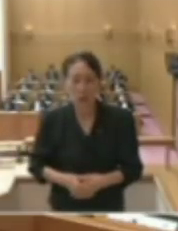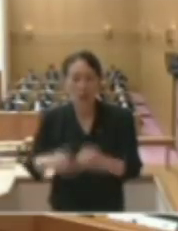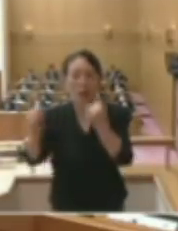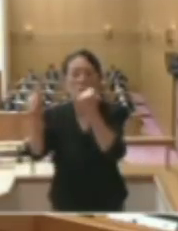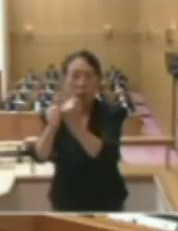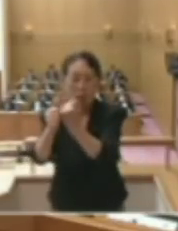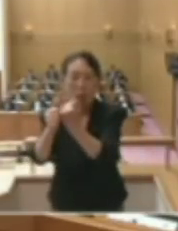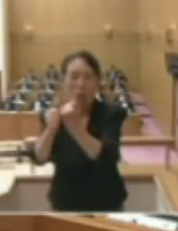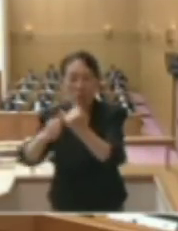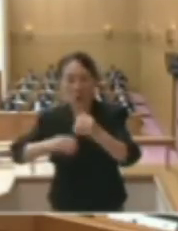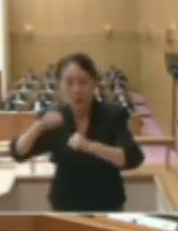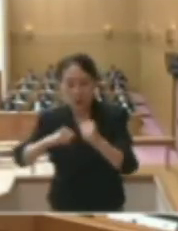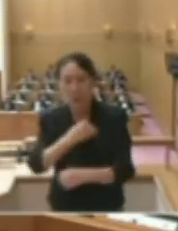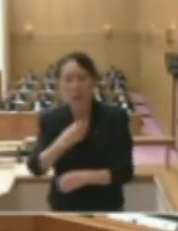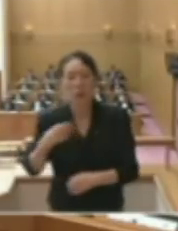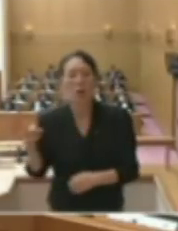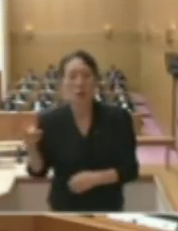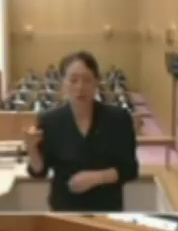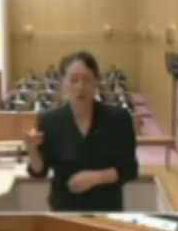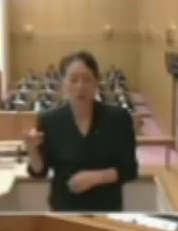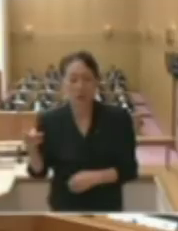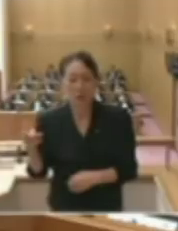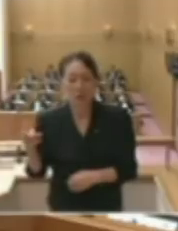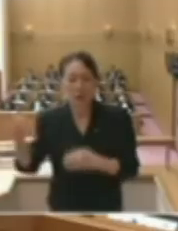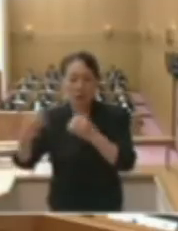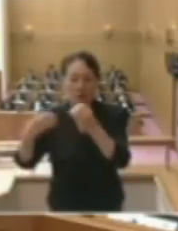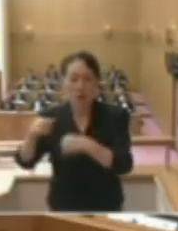も自由にできますと。